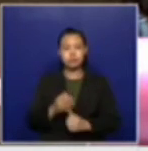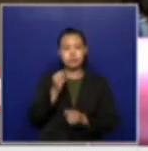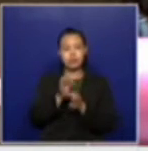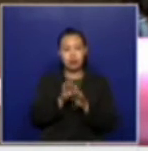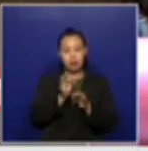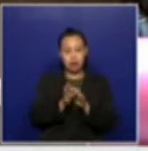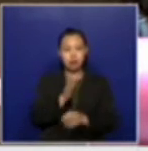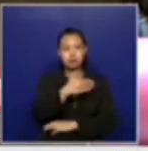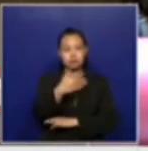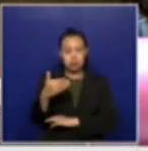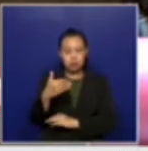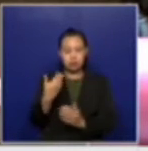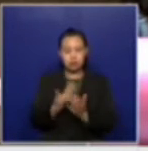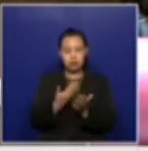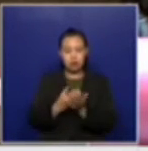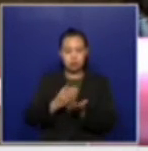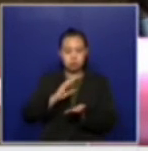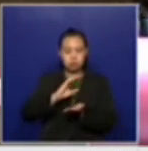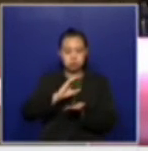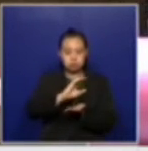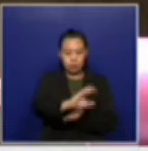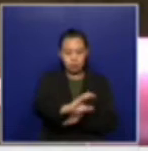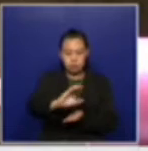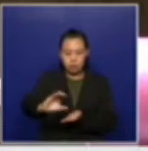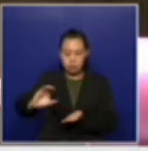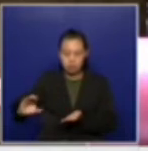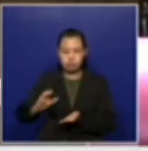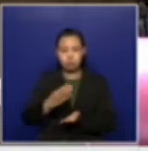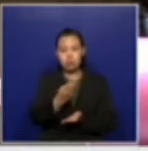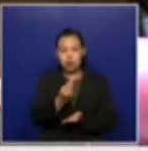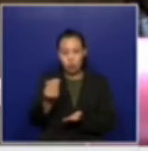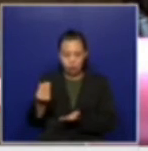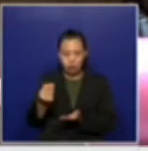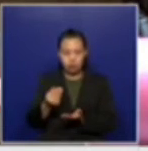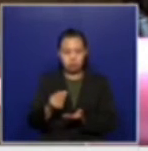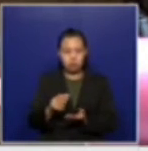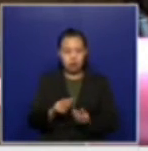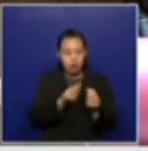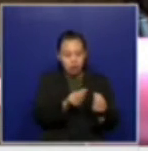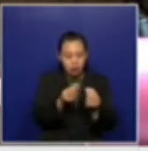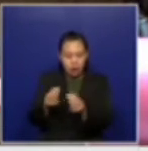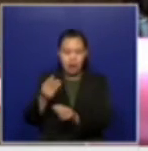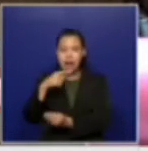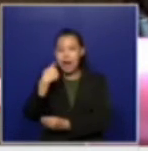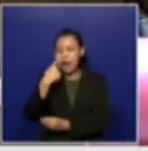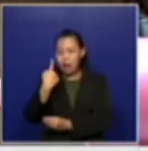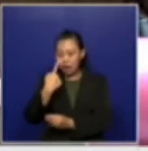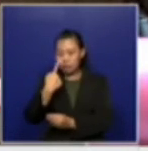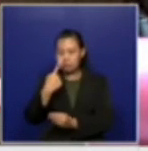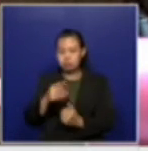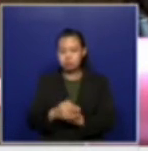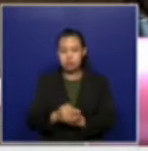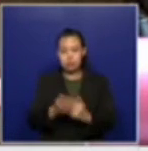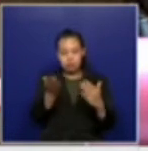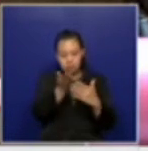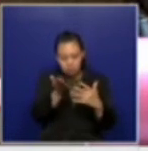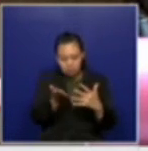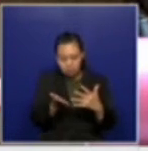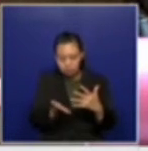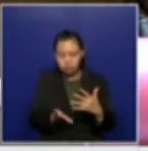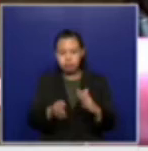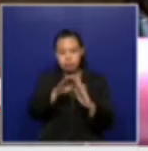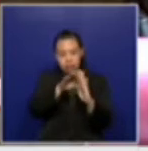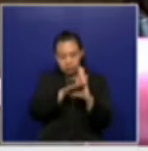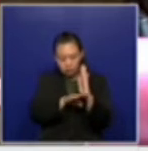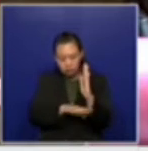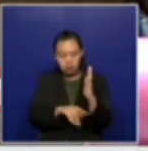ปล่อยไปแล้วเท่าไหร่ปล่อยให้ใครแยกเป็นทุนจดทะเบียนระดับไหนบ้างเท่าไหร่บ้างมี